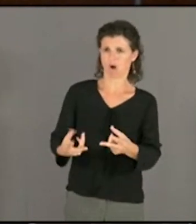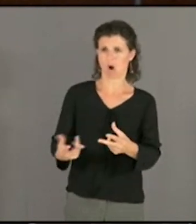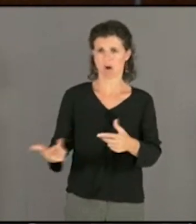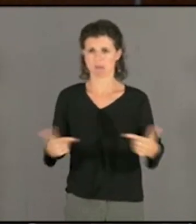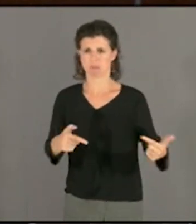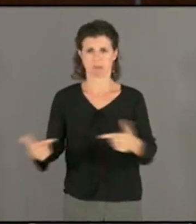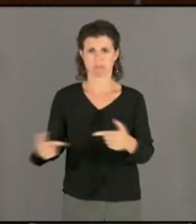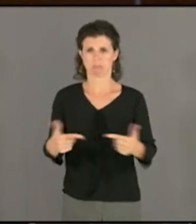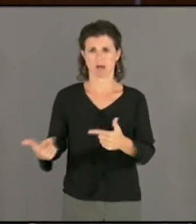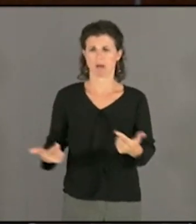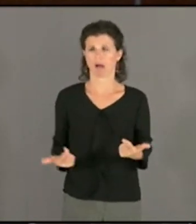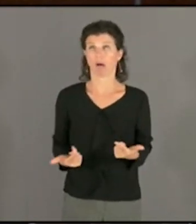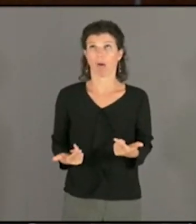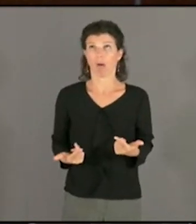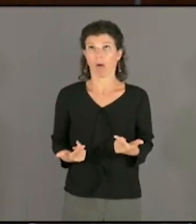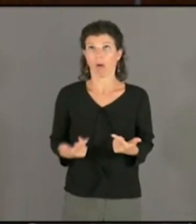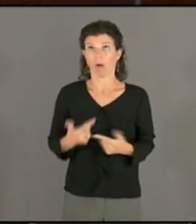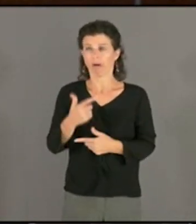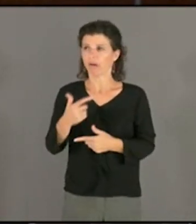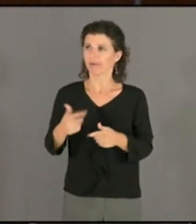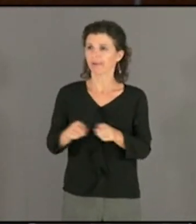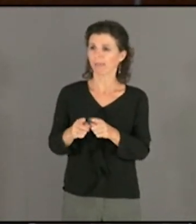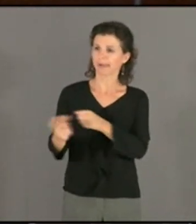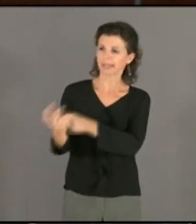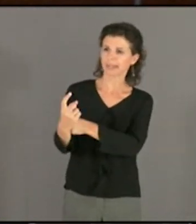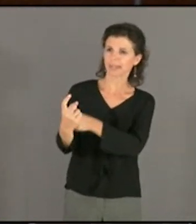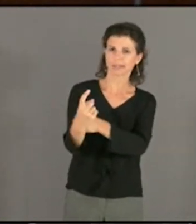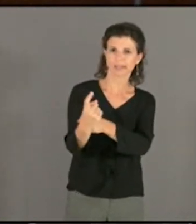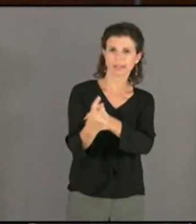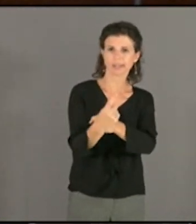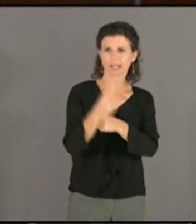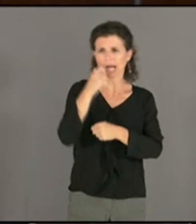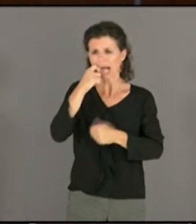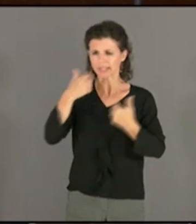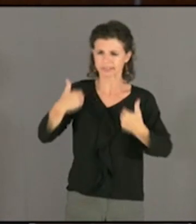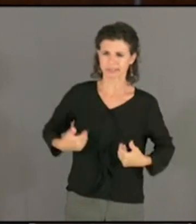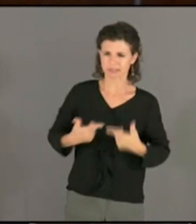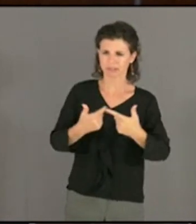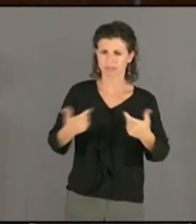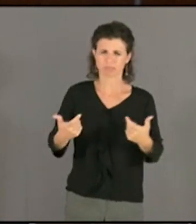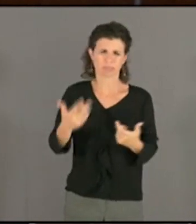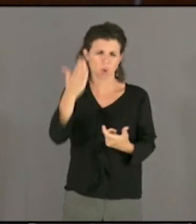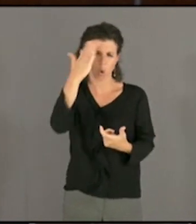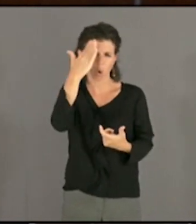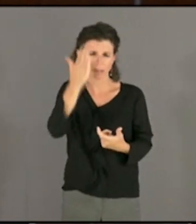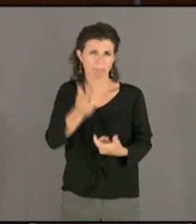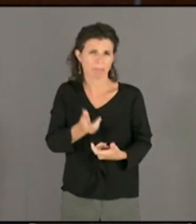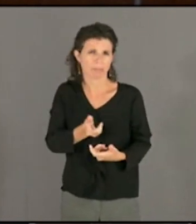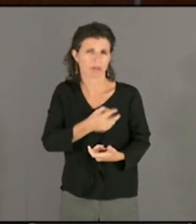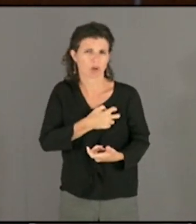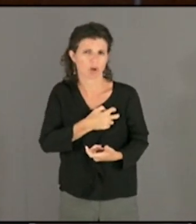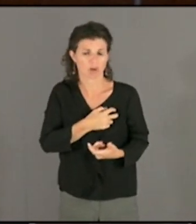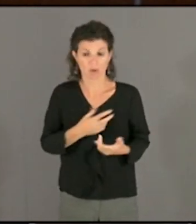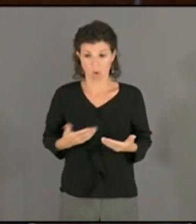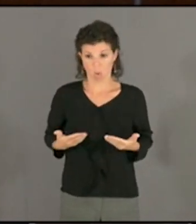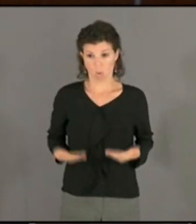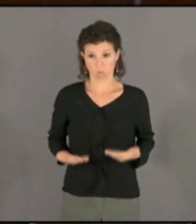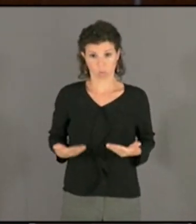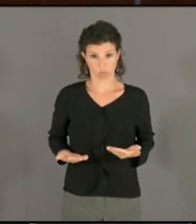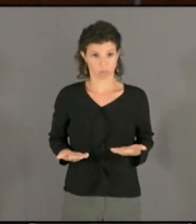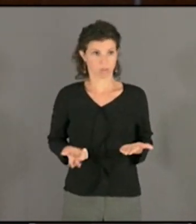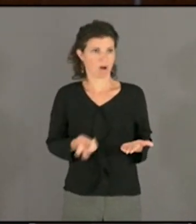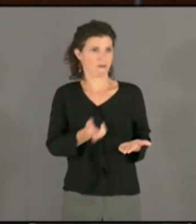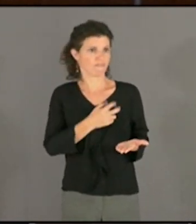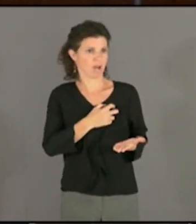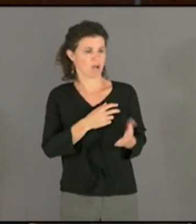racisme, de la xénophobie. Enfin, on connaît le couplet. Donc aujourd'hui, on ouvre un peu les yeux du côté de ce groupe-là, et